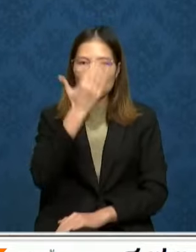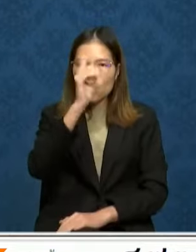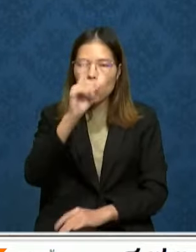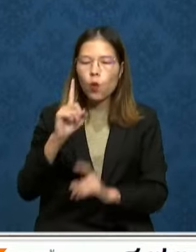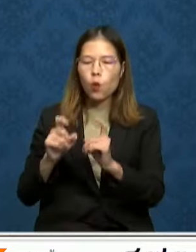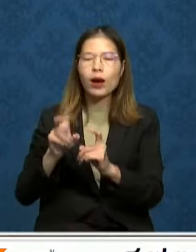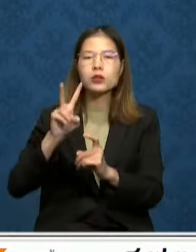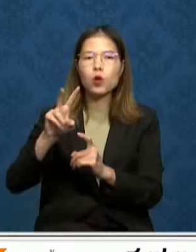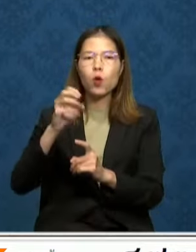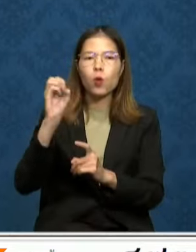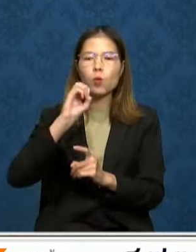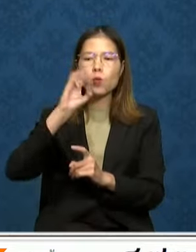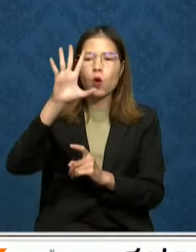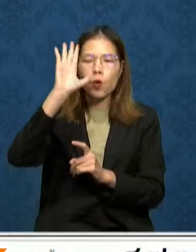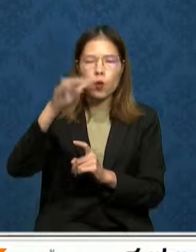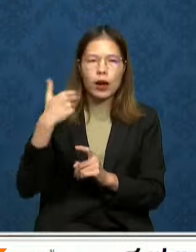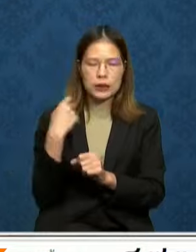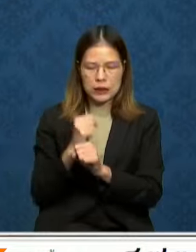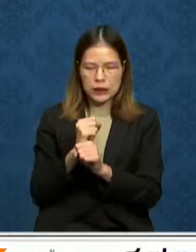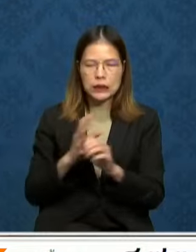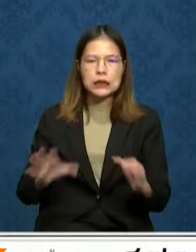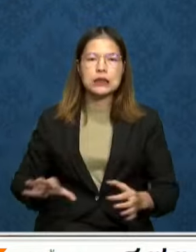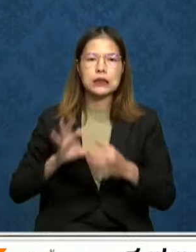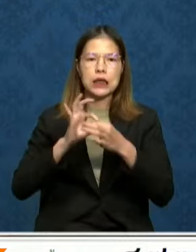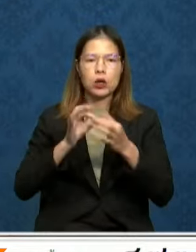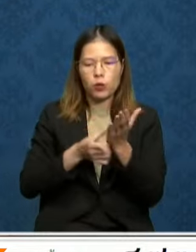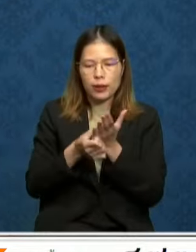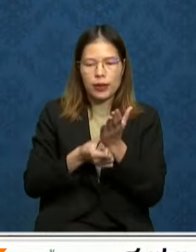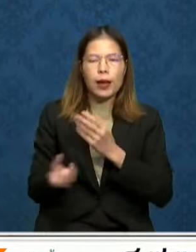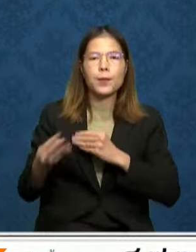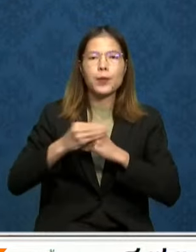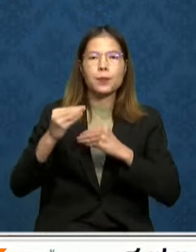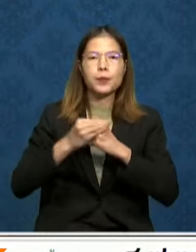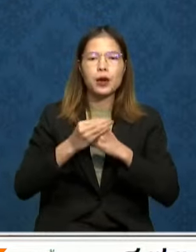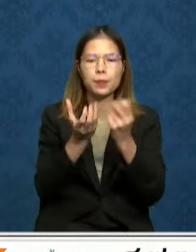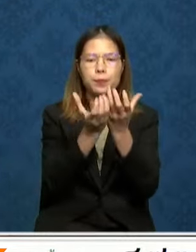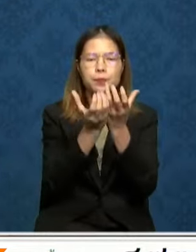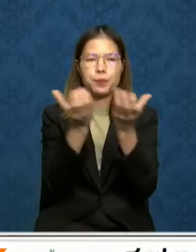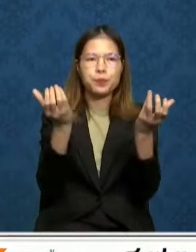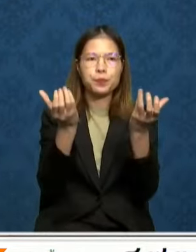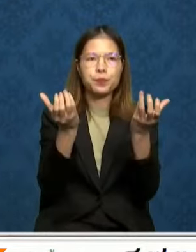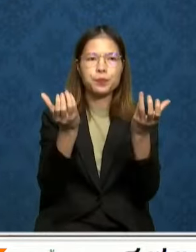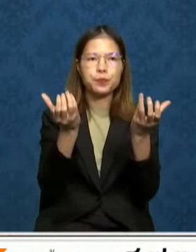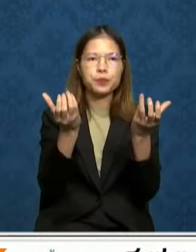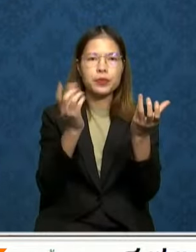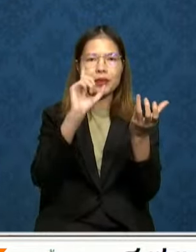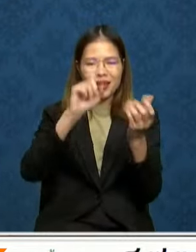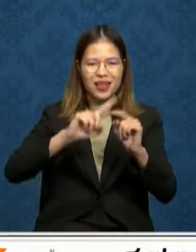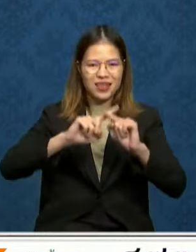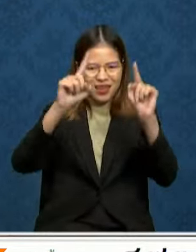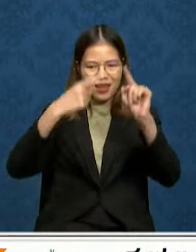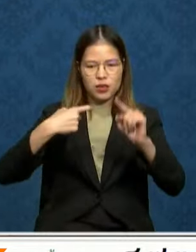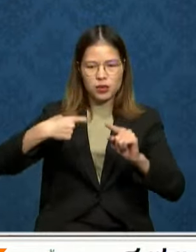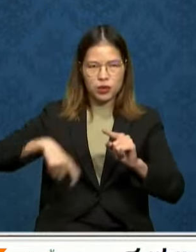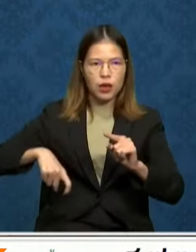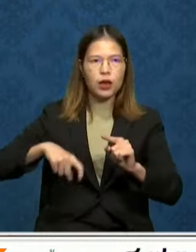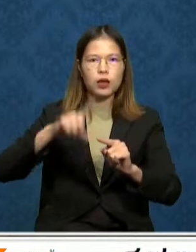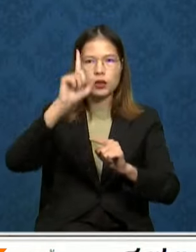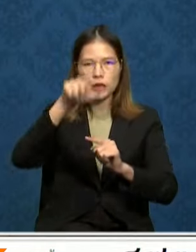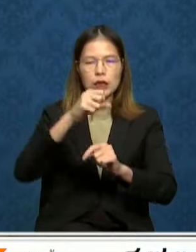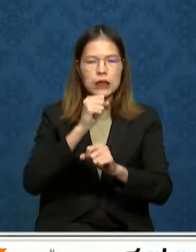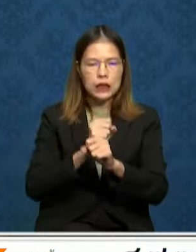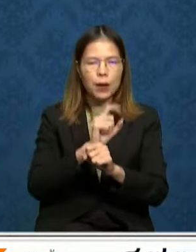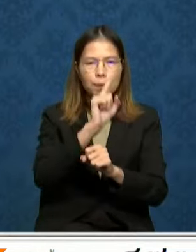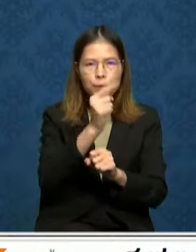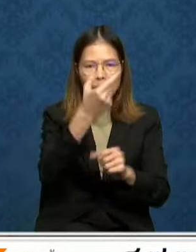2บอกว่าในส่วนที่เกี่ยวกับการแก้ไขเพิ่มเติมรัฐธรรมนูญแต่ศาลชี้ไว้แล้วว่าเป็นการทำใหม่